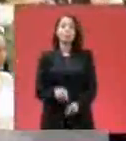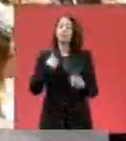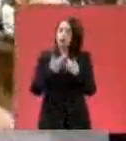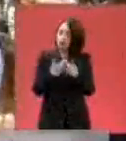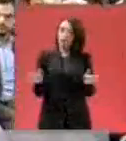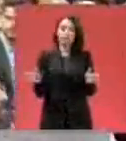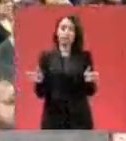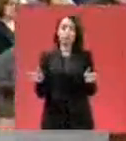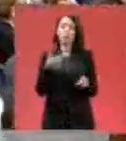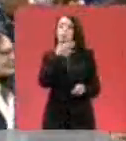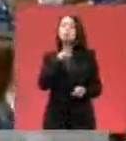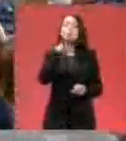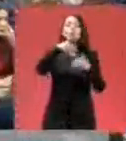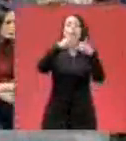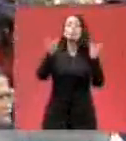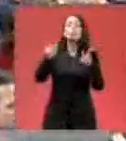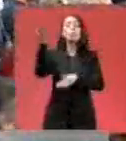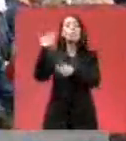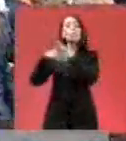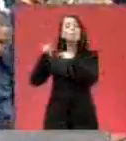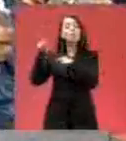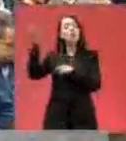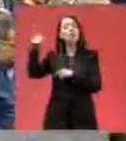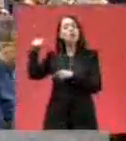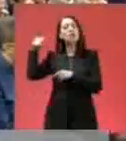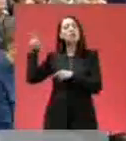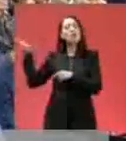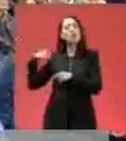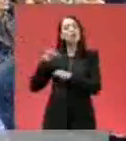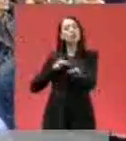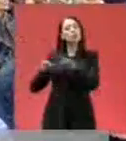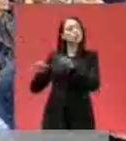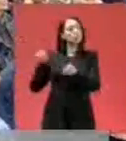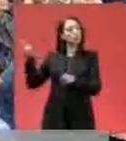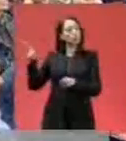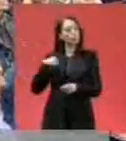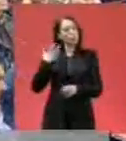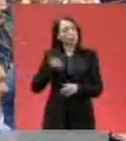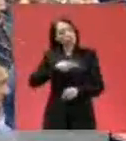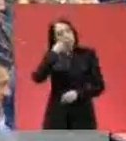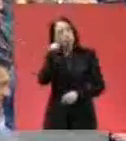Ανοίξαμε τις πόρτες εκείνους που το παλιό καθεστώς είχε αφαιρέσει το όποιο δικαίωμα στη ζωή.